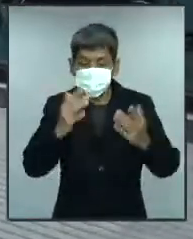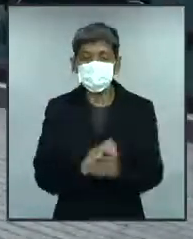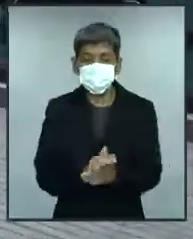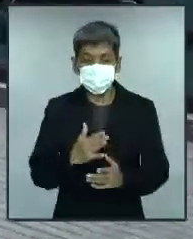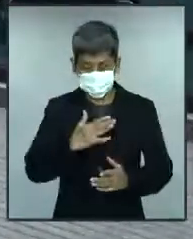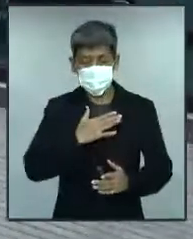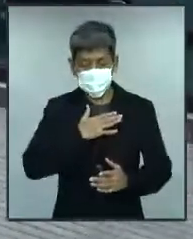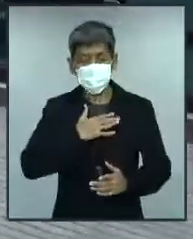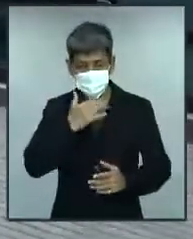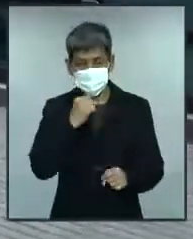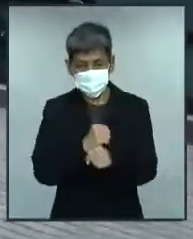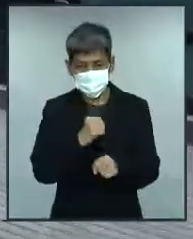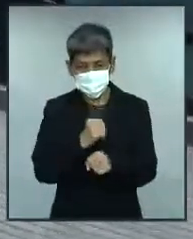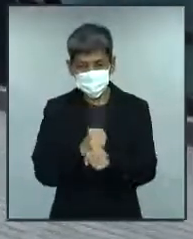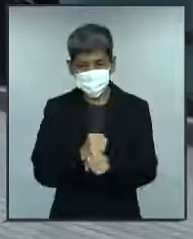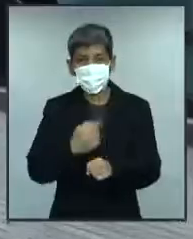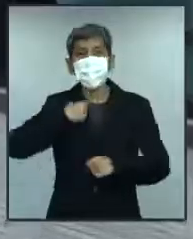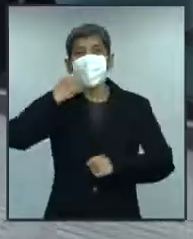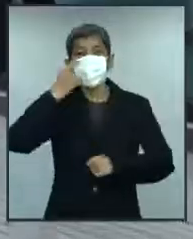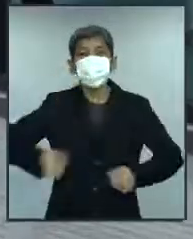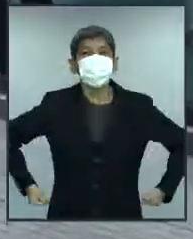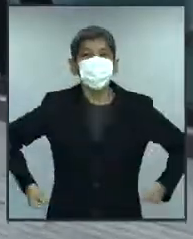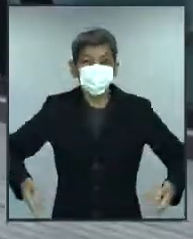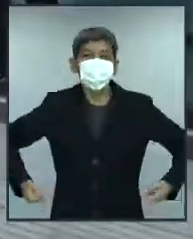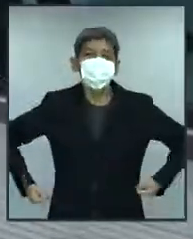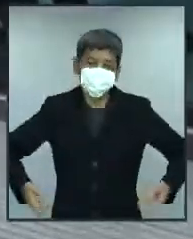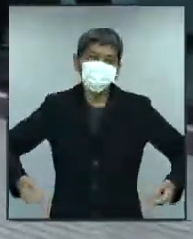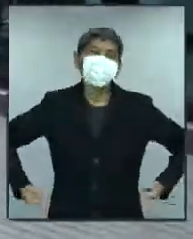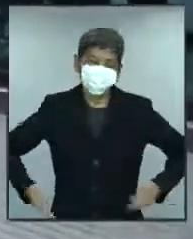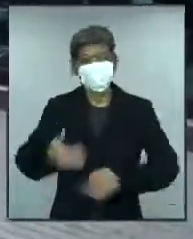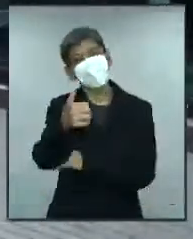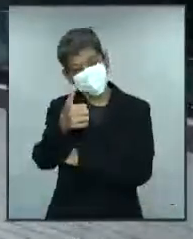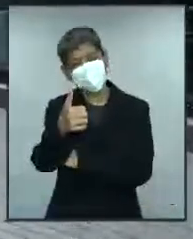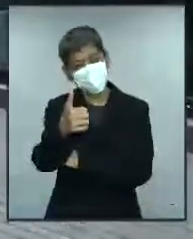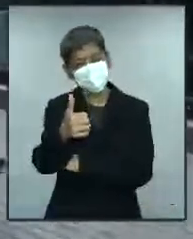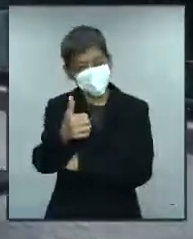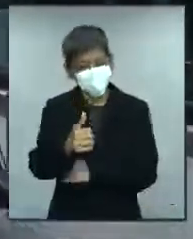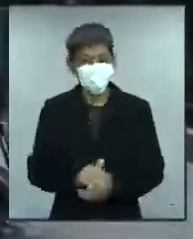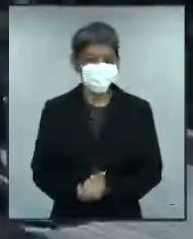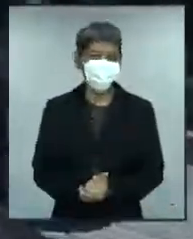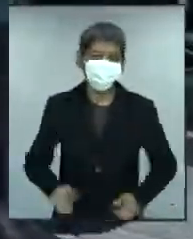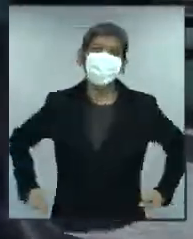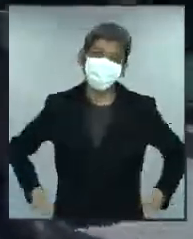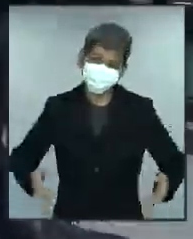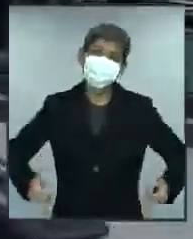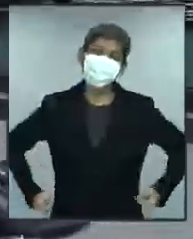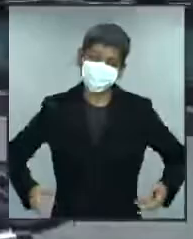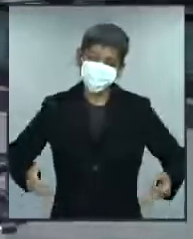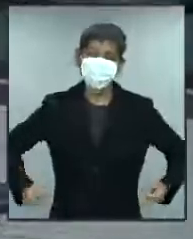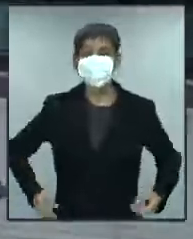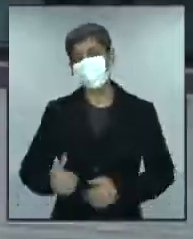อ๋อก็คือเราสามารถที่จะกลับกลายเป็นเวอร์ชั่นรถเข็น แมนนวล แมนนวลได ้นะครับสิ่งดี นะ